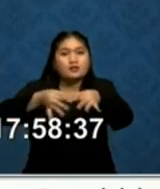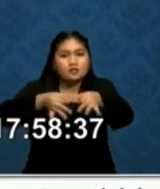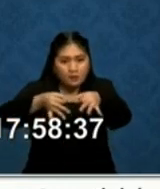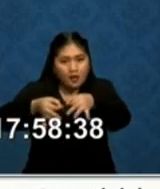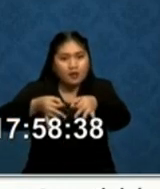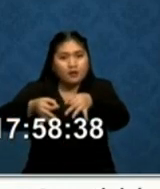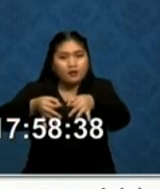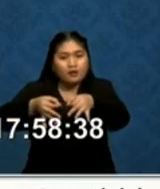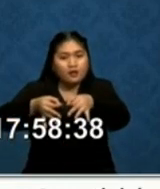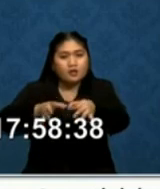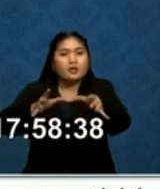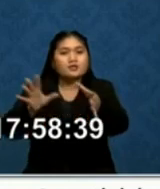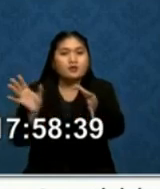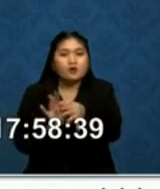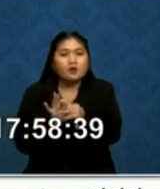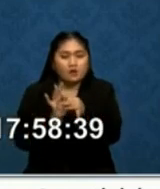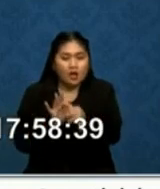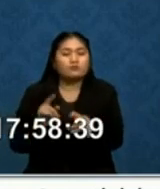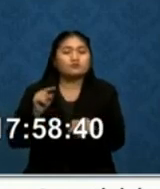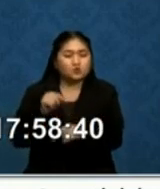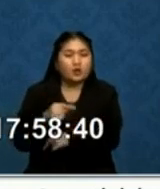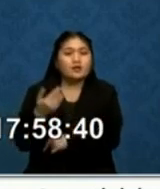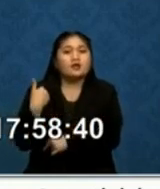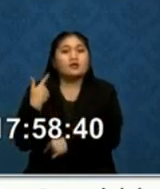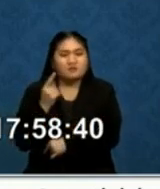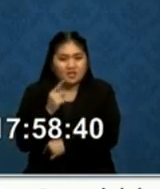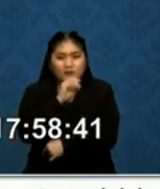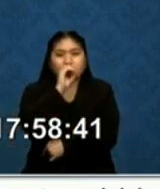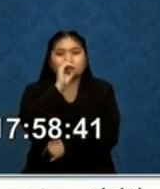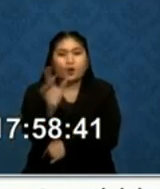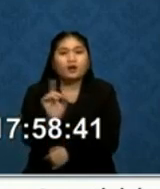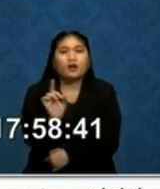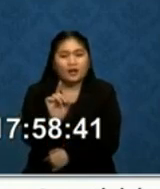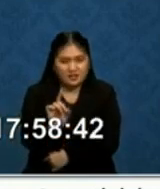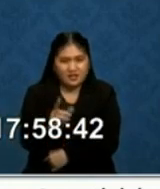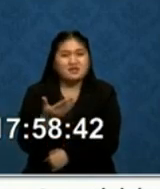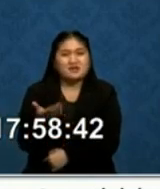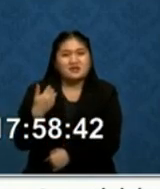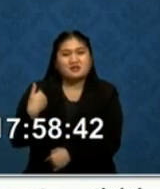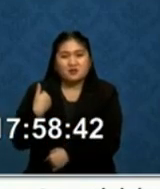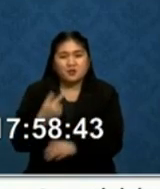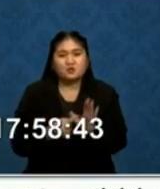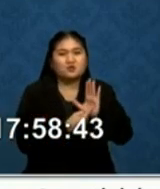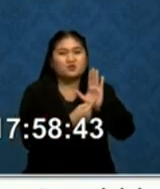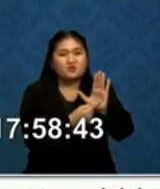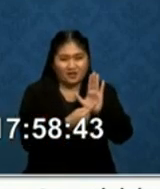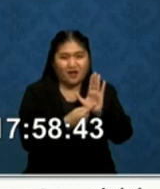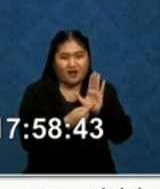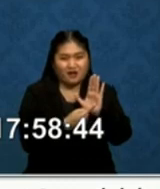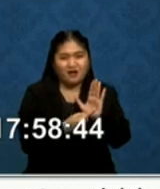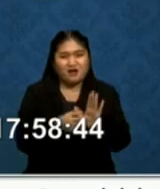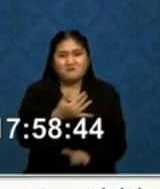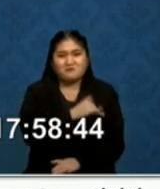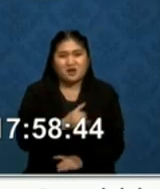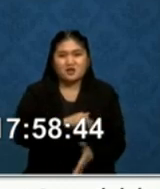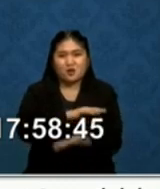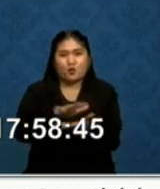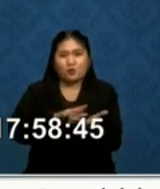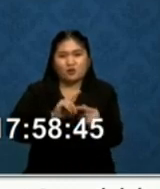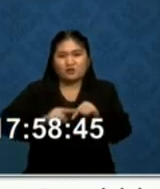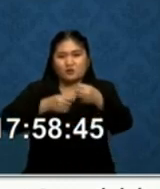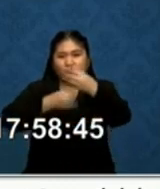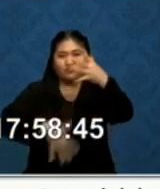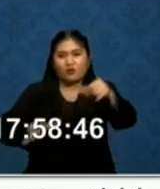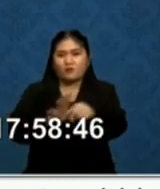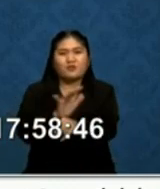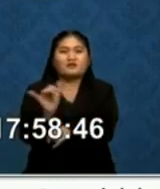ที่พูดเกี่ยวกับเรื่อง power dynamic นะคะแต่ก็ต้องบอกไว้นะคะว่าสถิตินี้เป็นเพียงตัวอย่างเท่านั้นอาจไม่ครอบคลุมทุกกรณีนะค